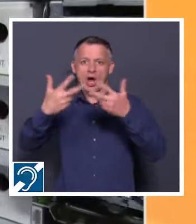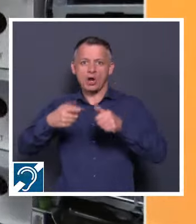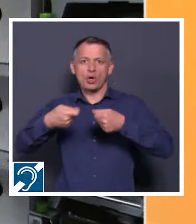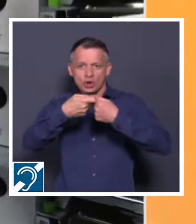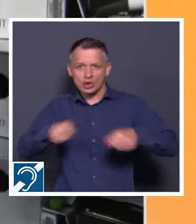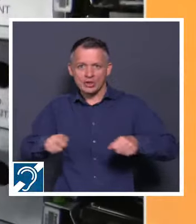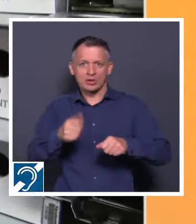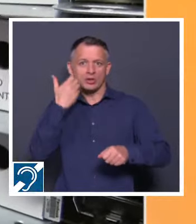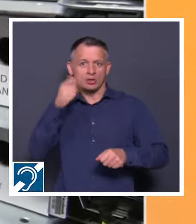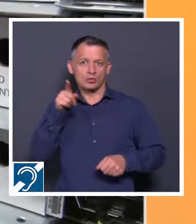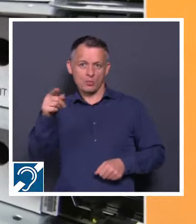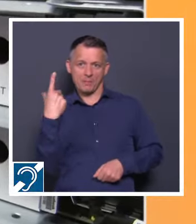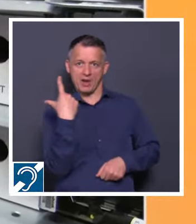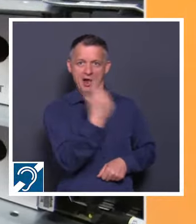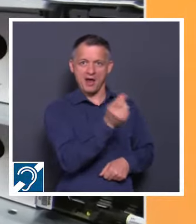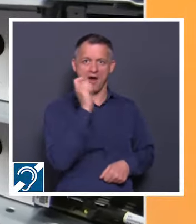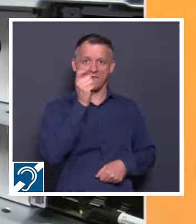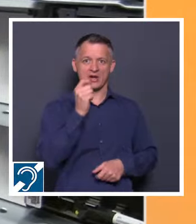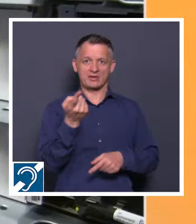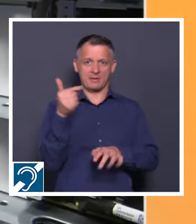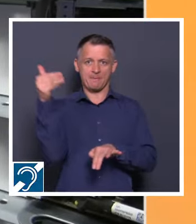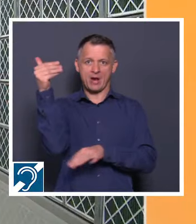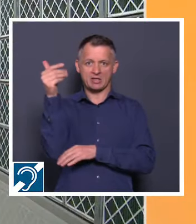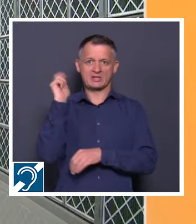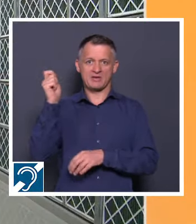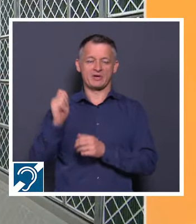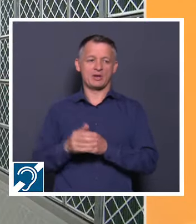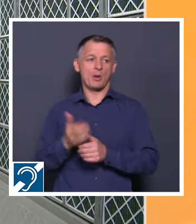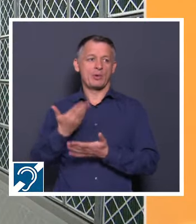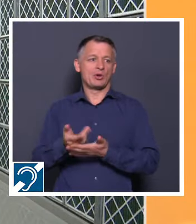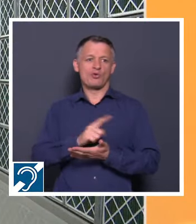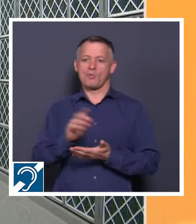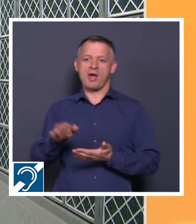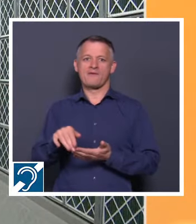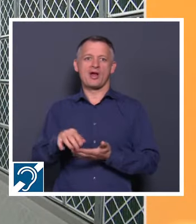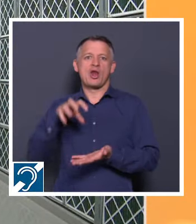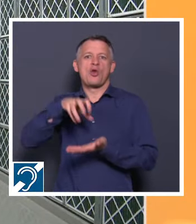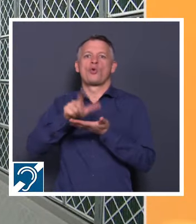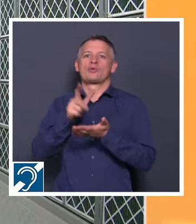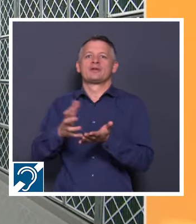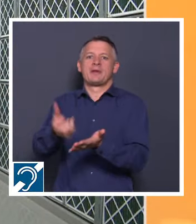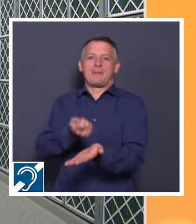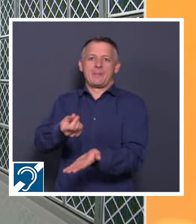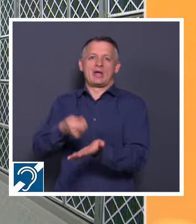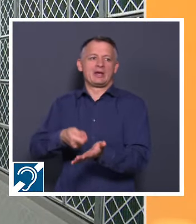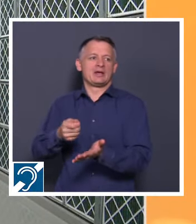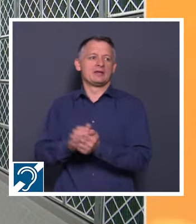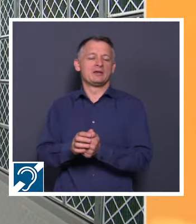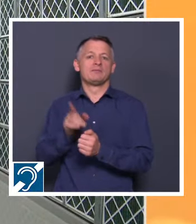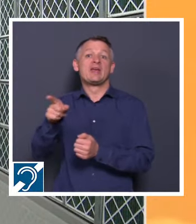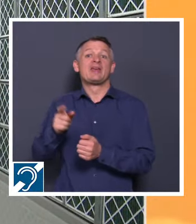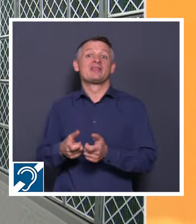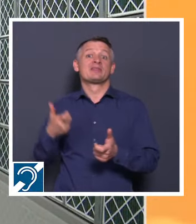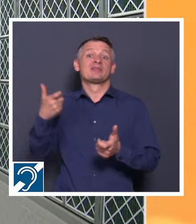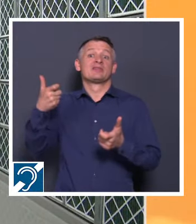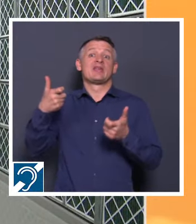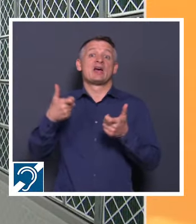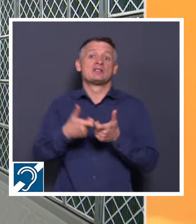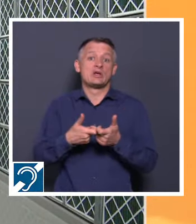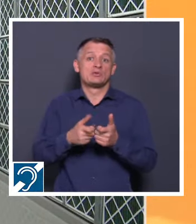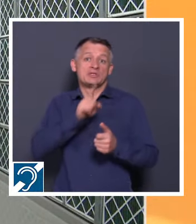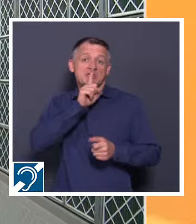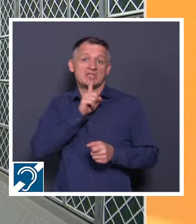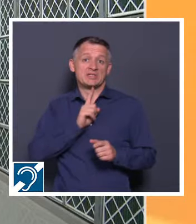când ieșai din magazin afară, pentru că magazinul nu mai avea casă de marcat, taxau pur și simplu.